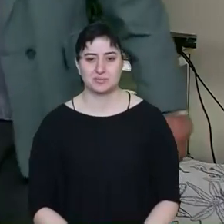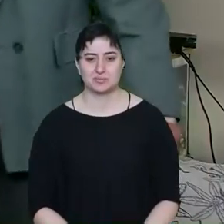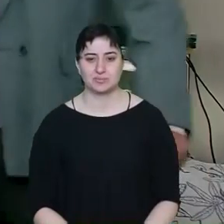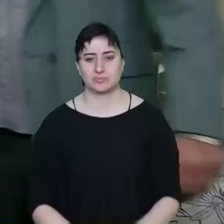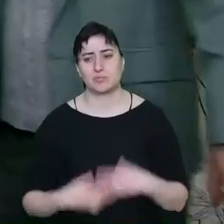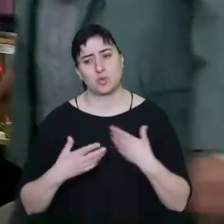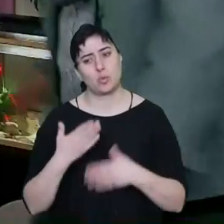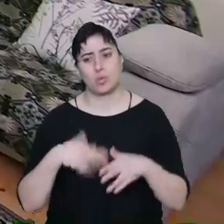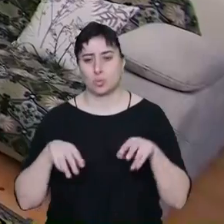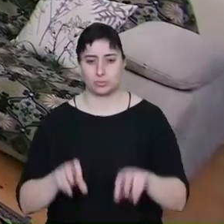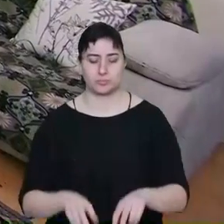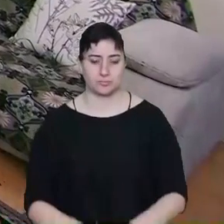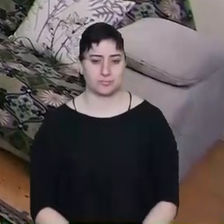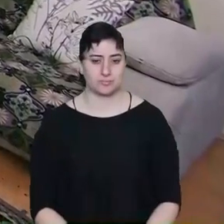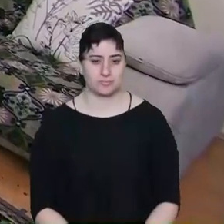Oh, oturayım biraz ya.